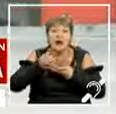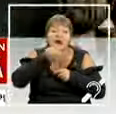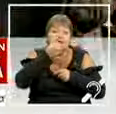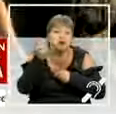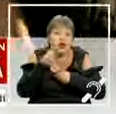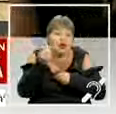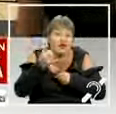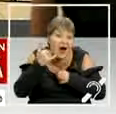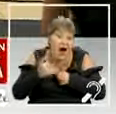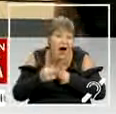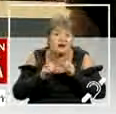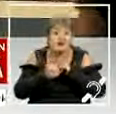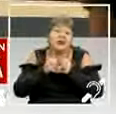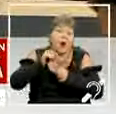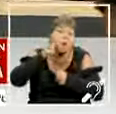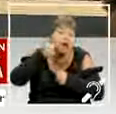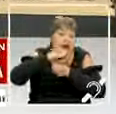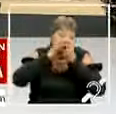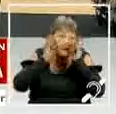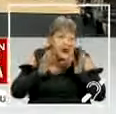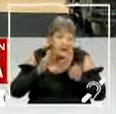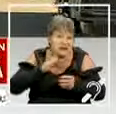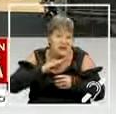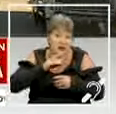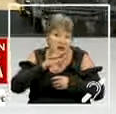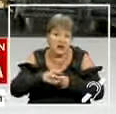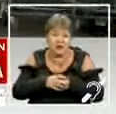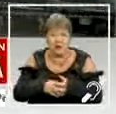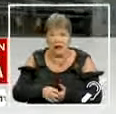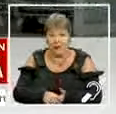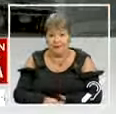astăzi sau mâine de dimineață și vă ținem la curent.